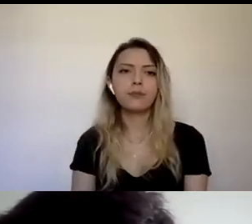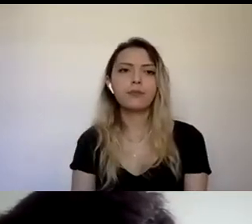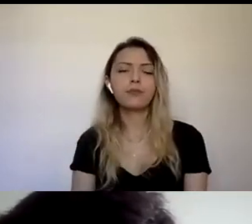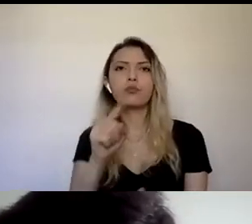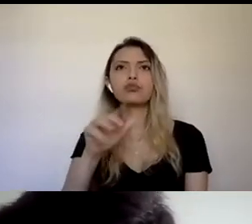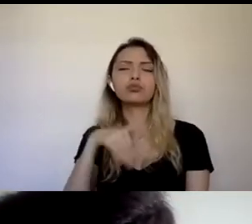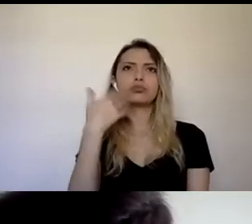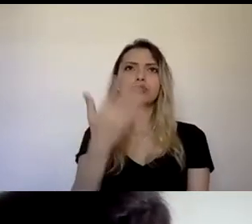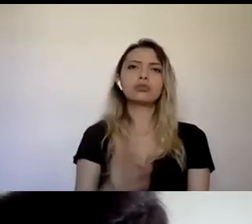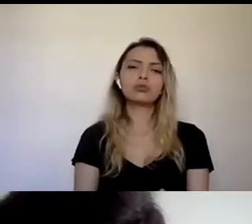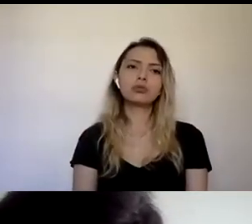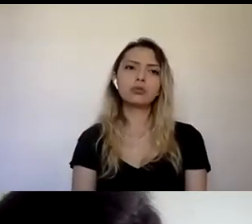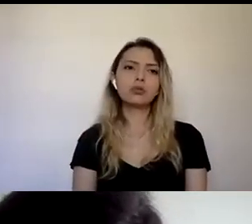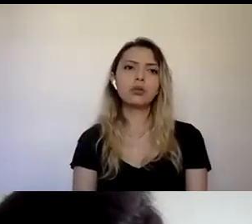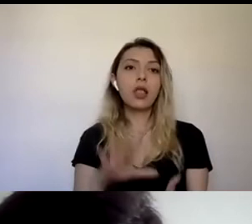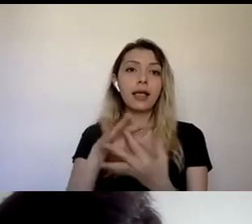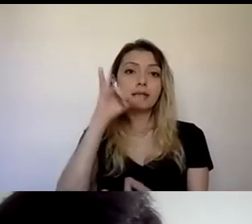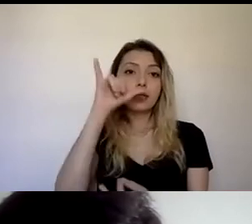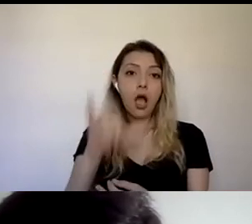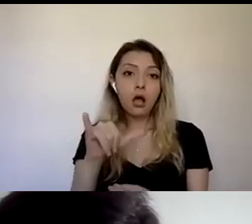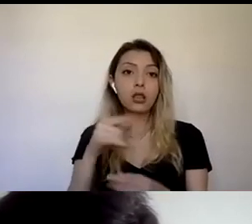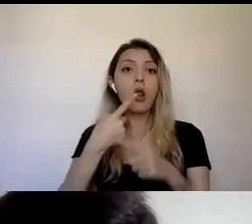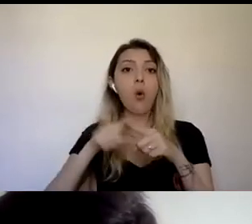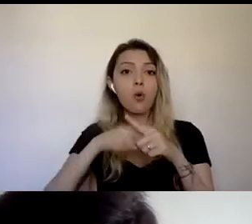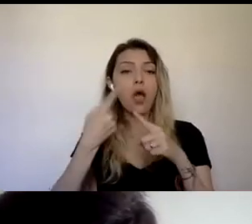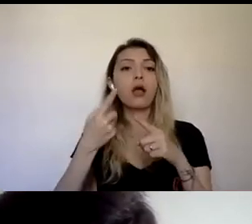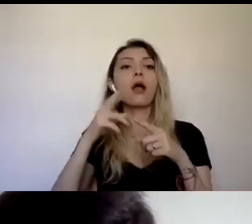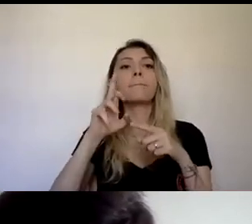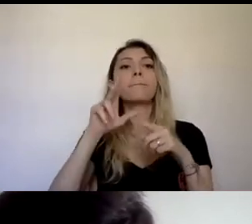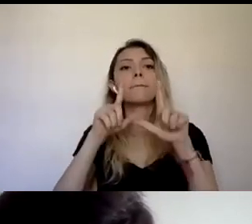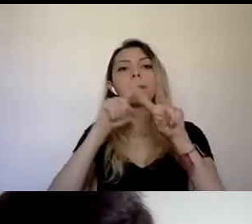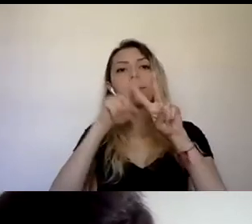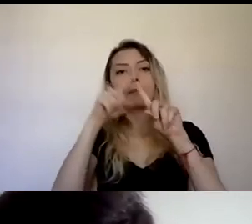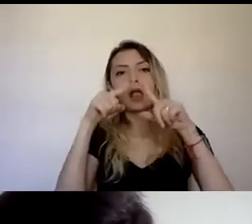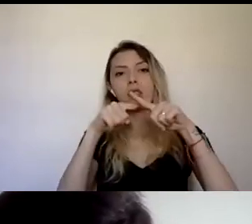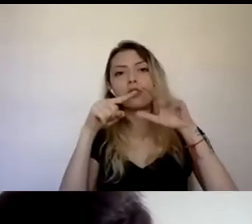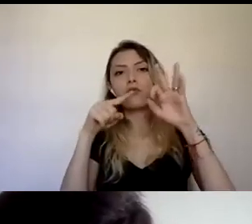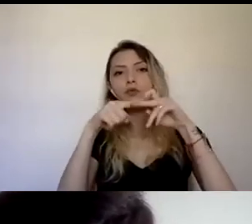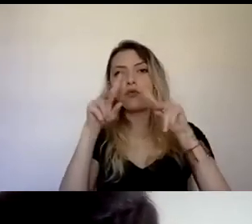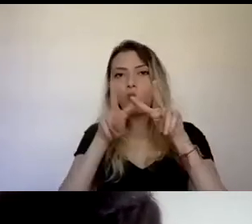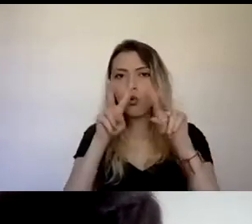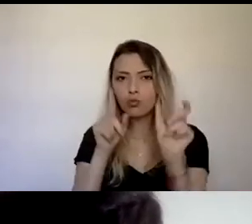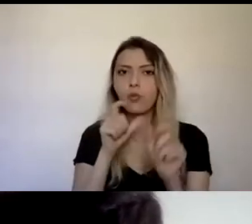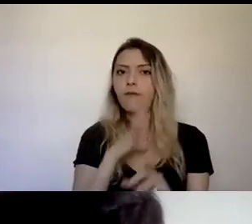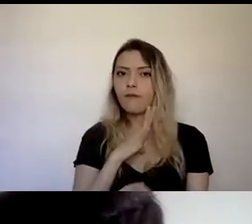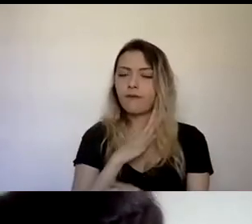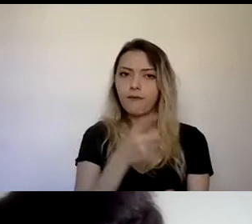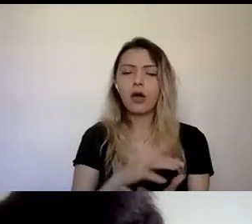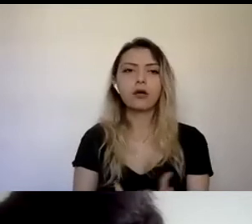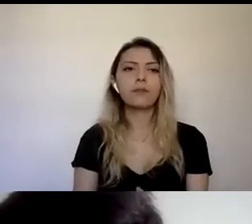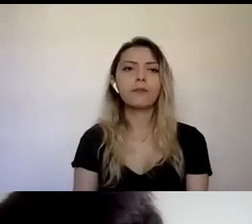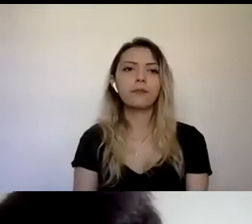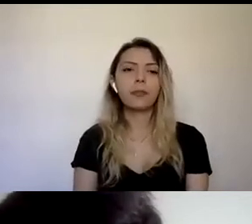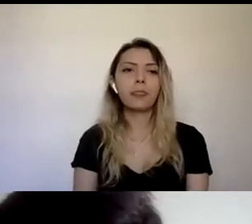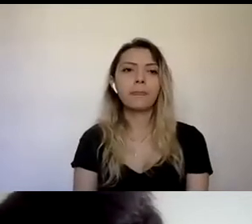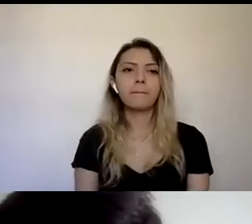dışında insan hakları ortak platformu var. O da bir platform ve bir ağ. Orada da sivil toplum insan